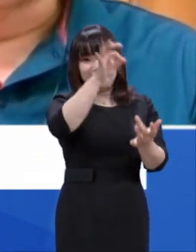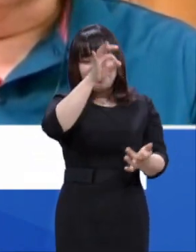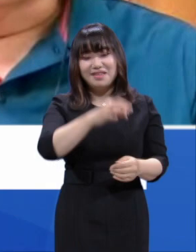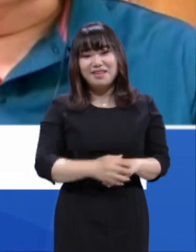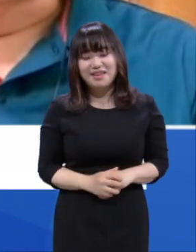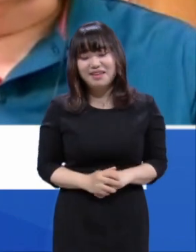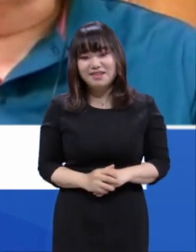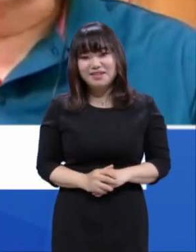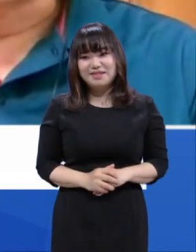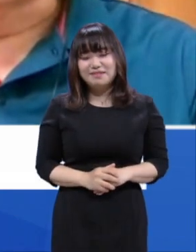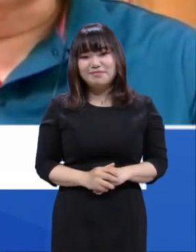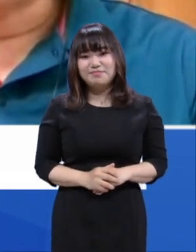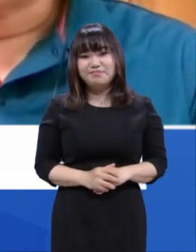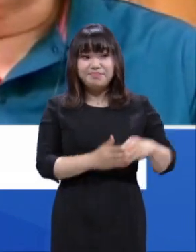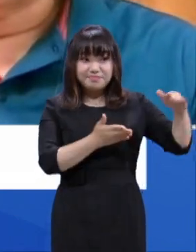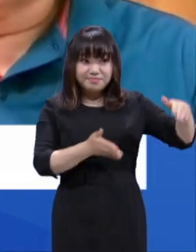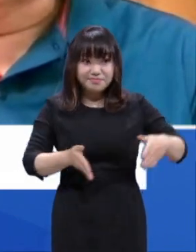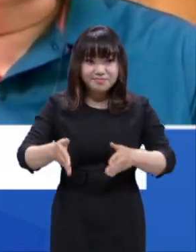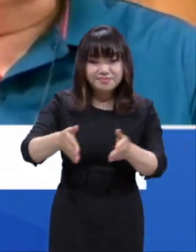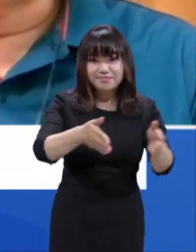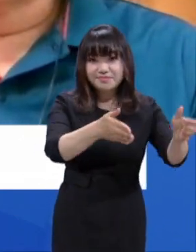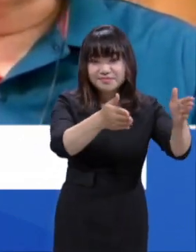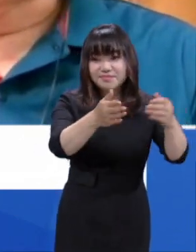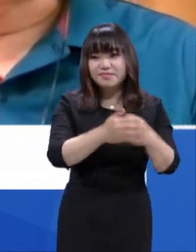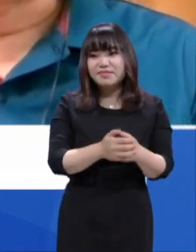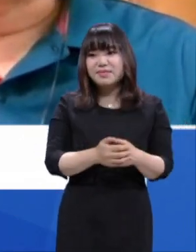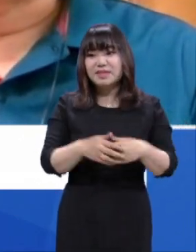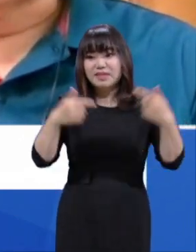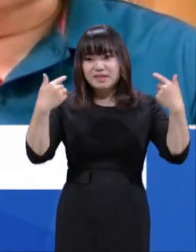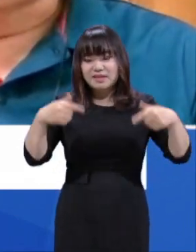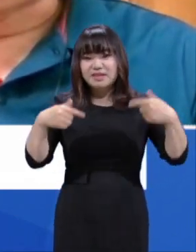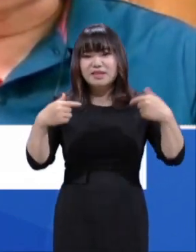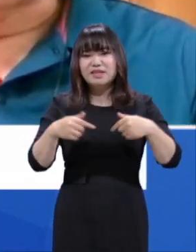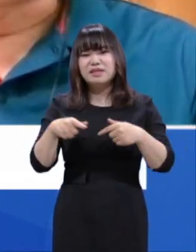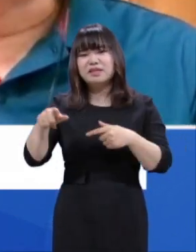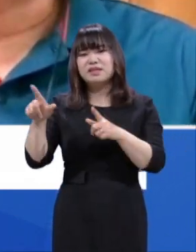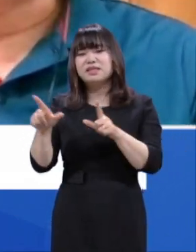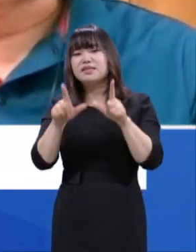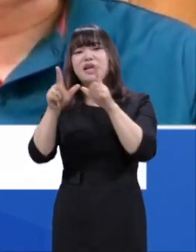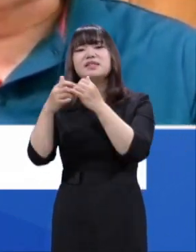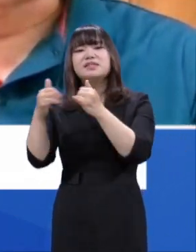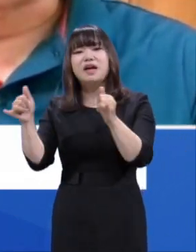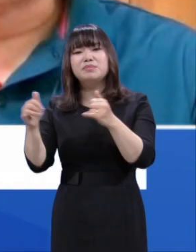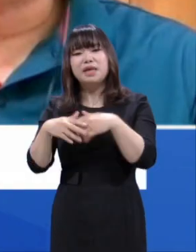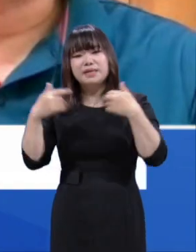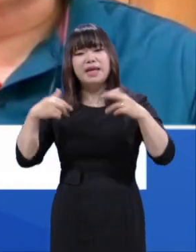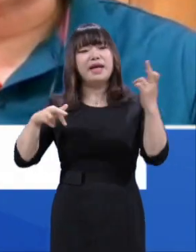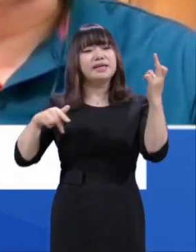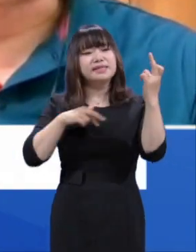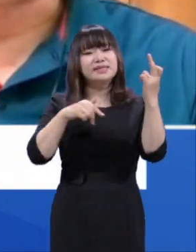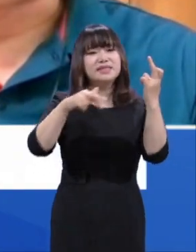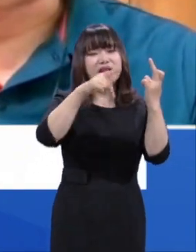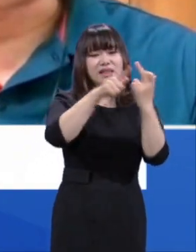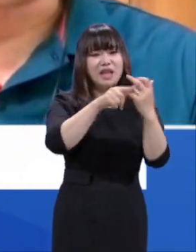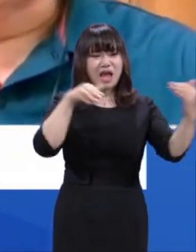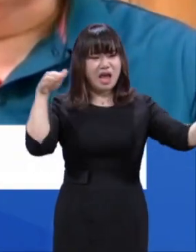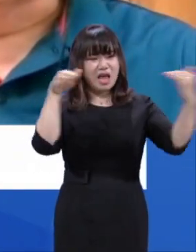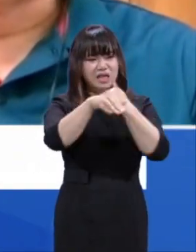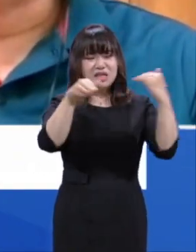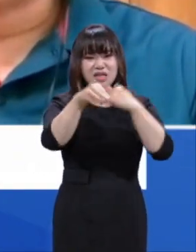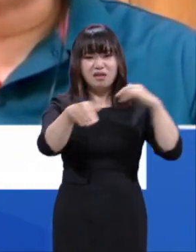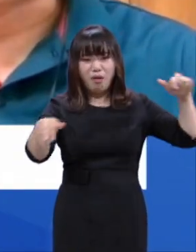되었습니다. 인왕산로는 그 주변에 있는 주민들이 인왕산을 오르기 위해서 횡단을 해야 하는